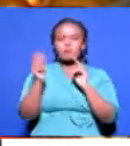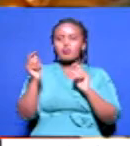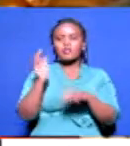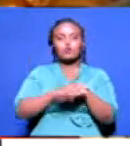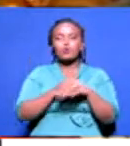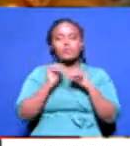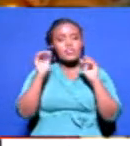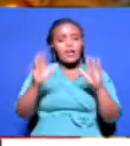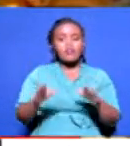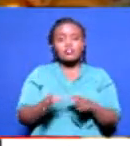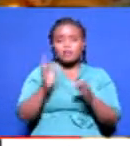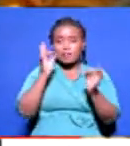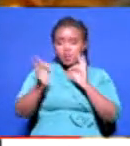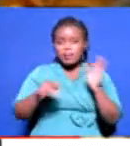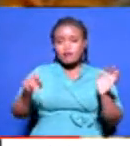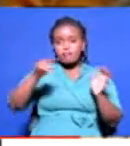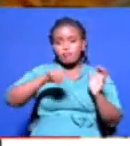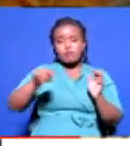kama